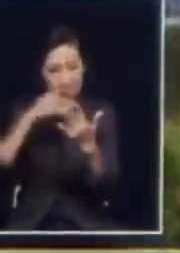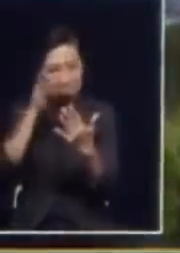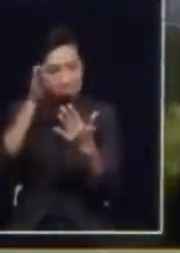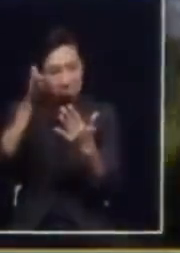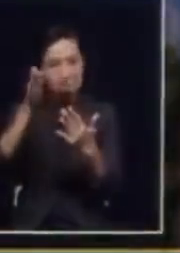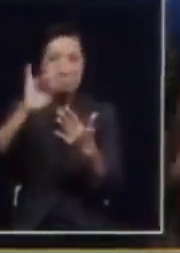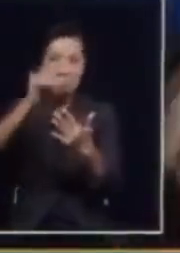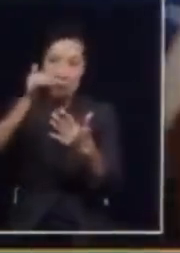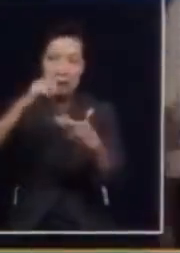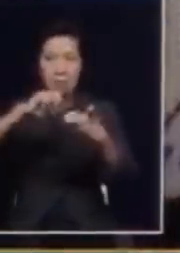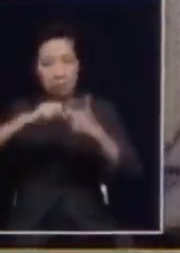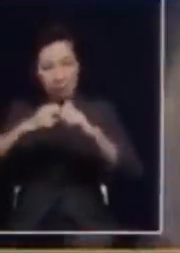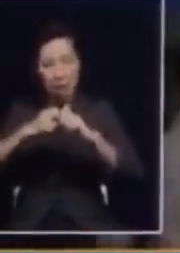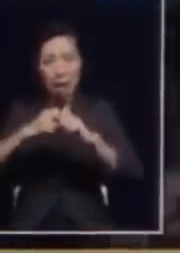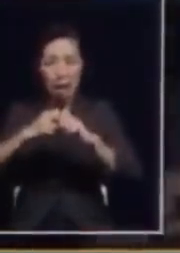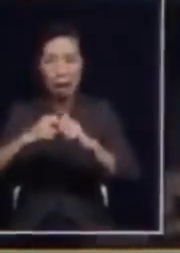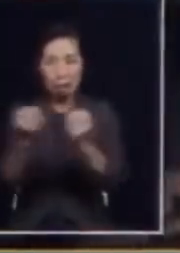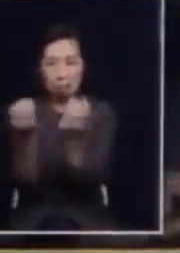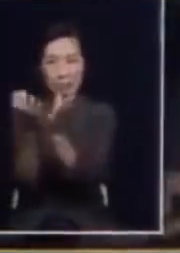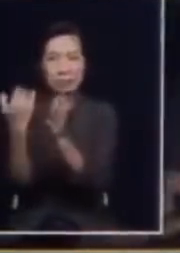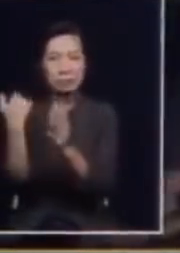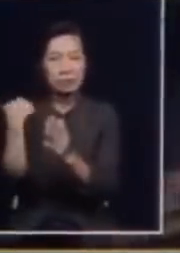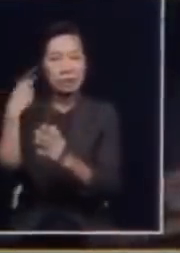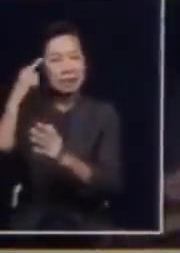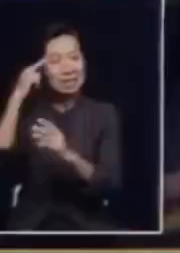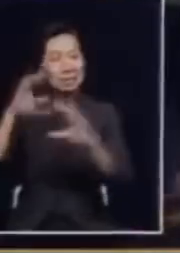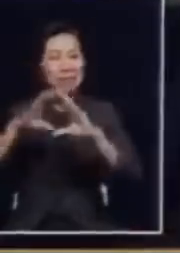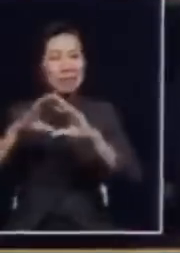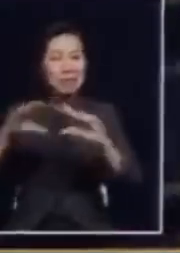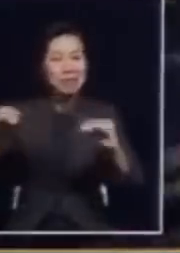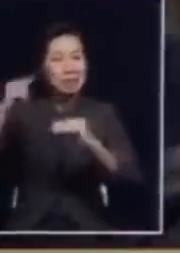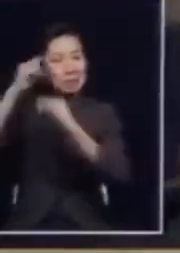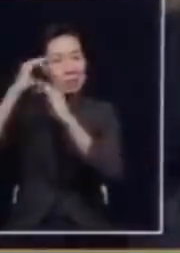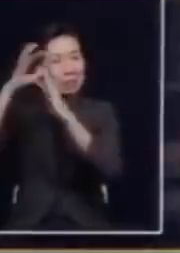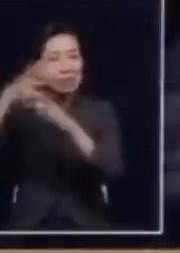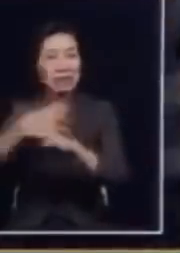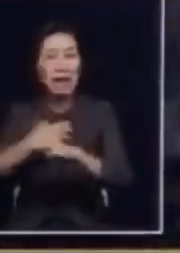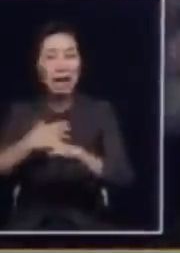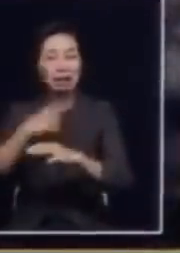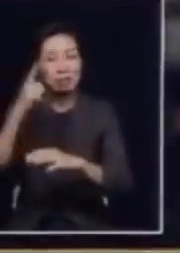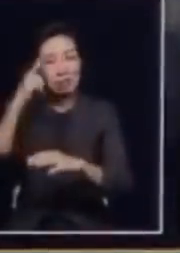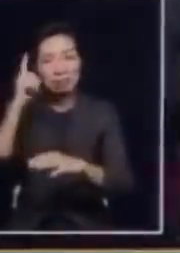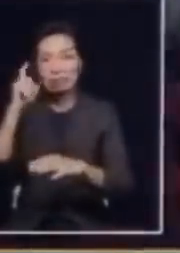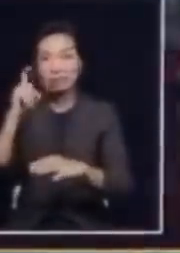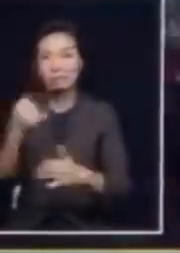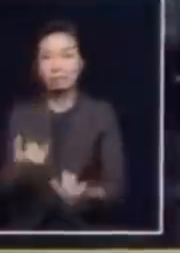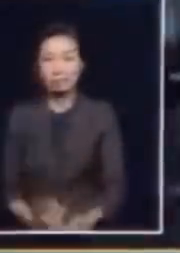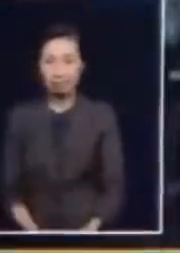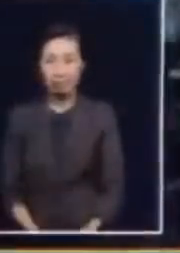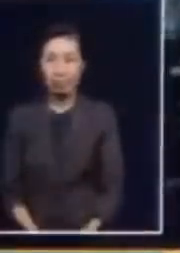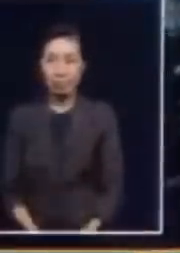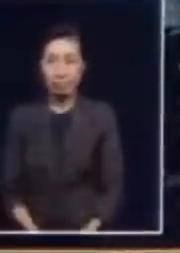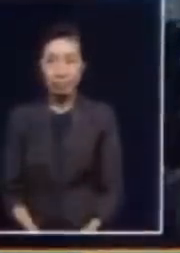ราบคาบเป็นแผ่นดินอันงดงามตามที่คสช.เคยวาดหวังเอาไว้ณรงค์กรสุ